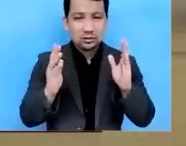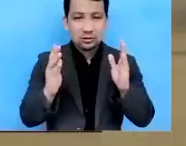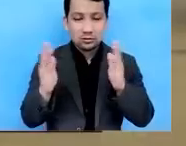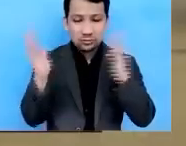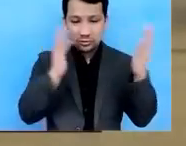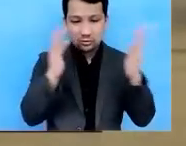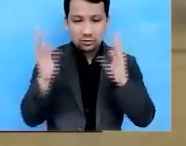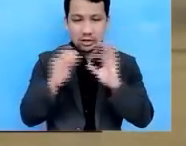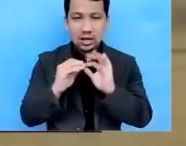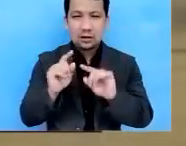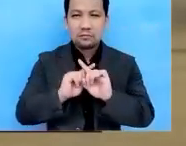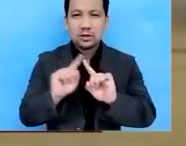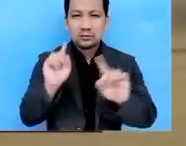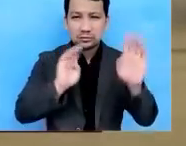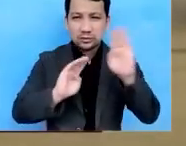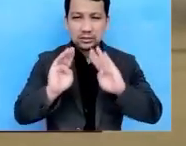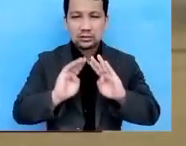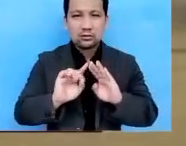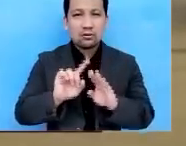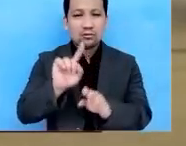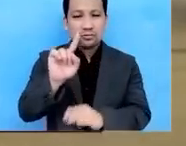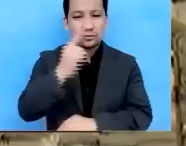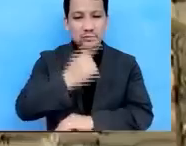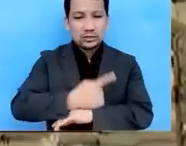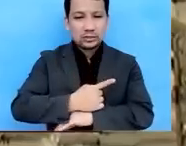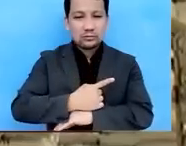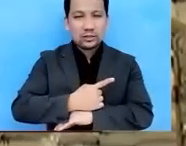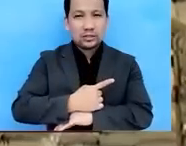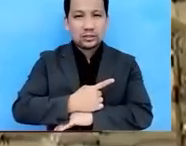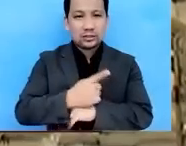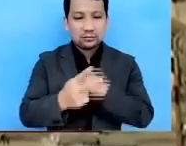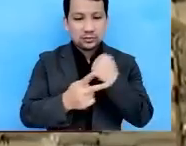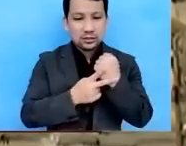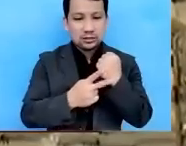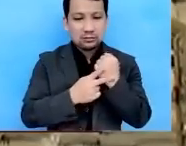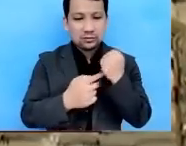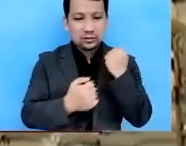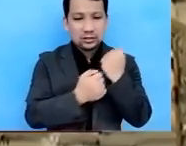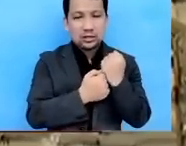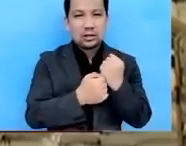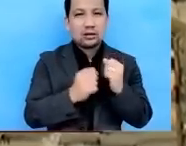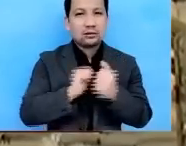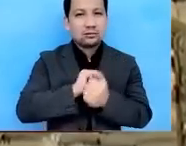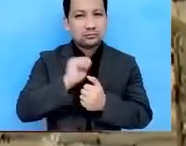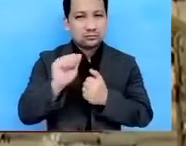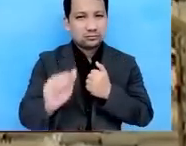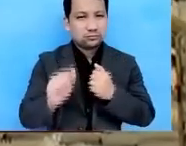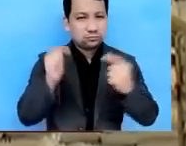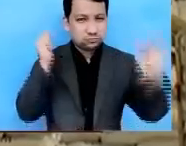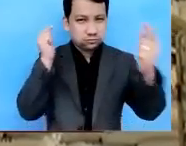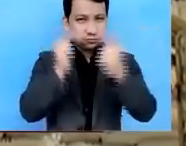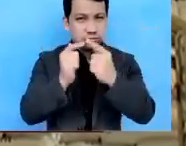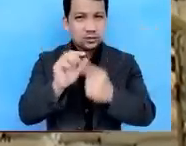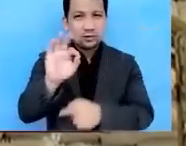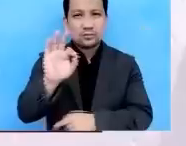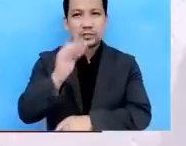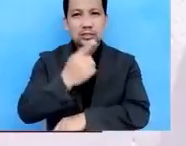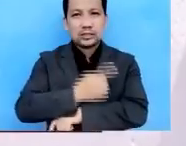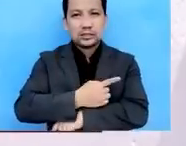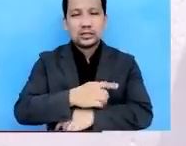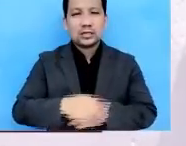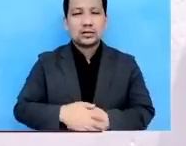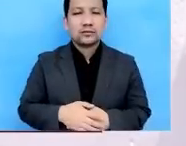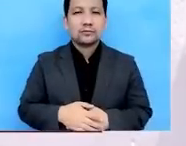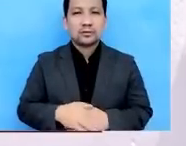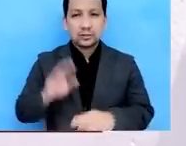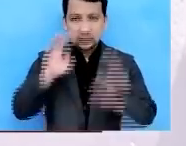Ang problema, pang isang araw na lang ang buffer stock nito, malayo sa target na 9 araw. The problem